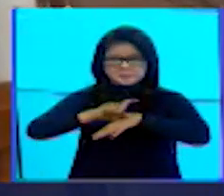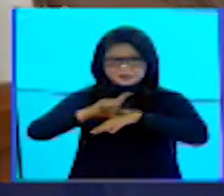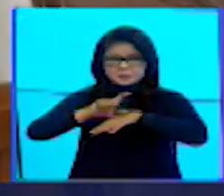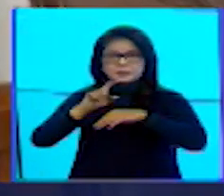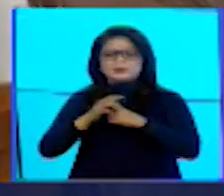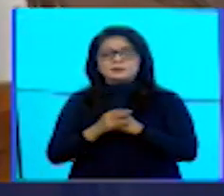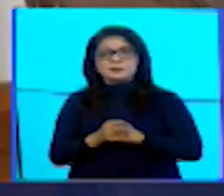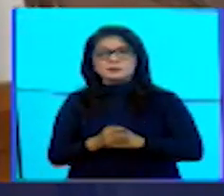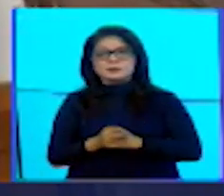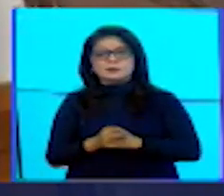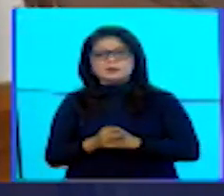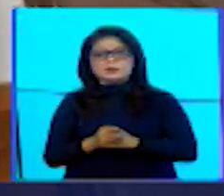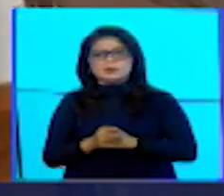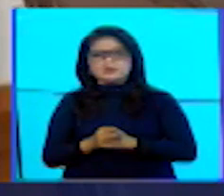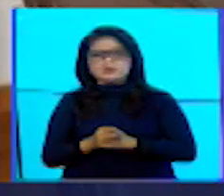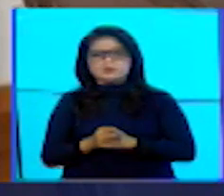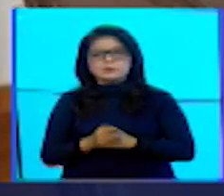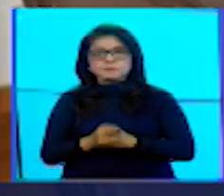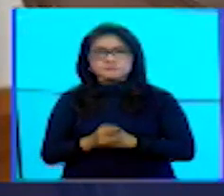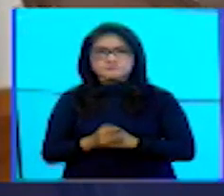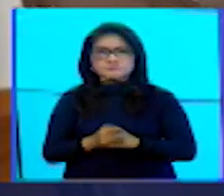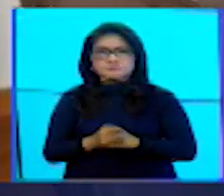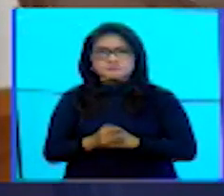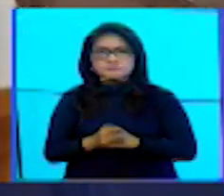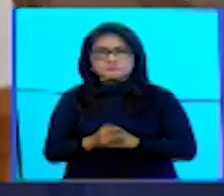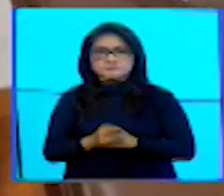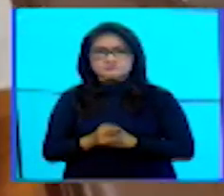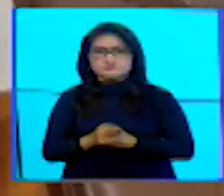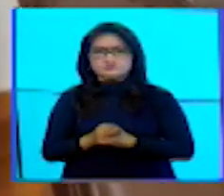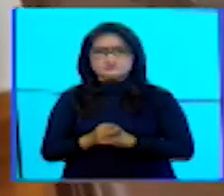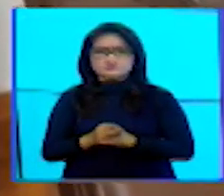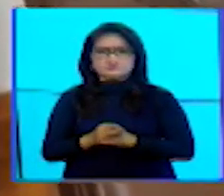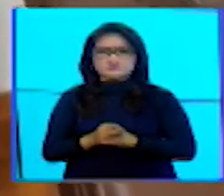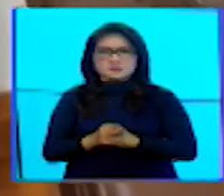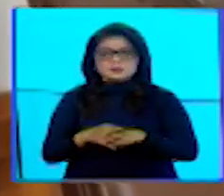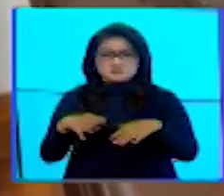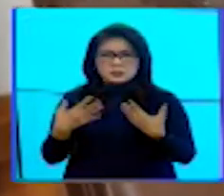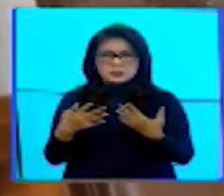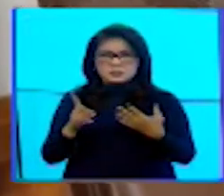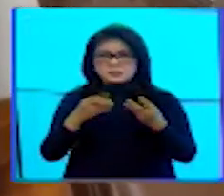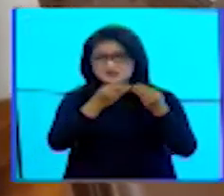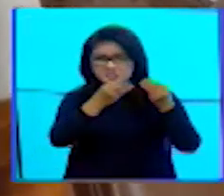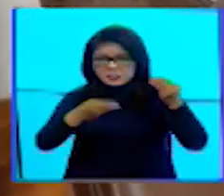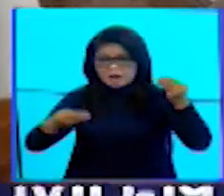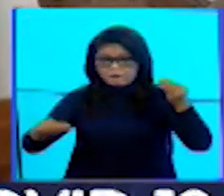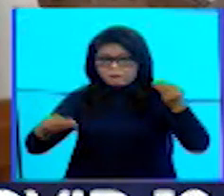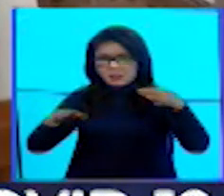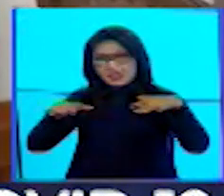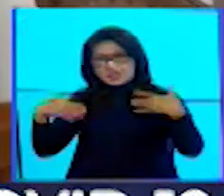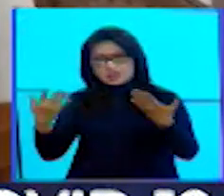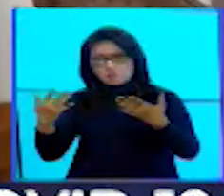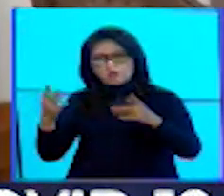ada pengurus yang meninggal 2 orang. Pengurus dulu atau imam dulu? Yang S dulu,